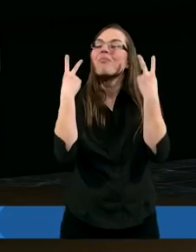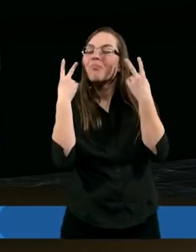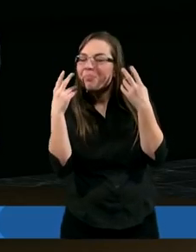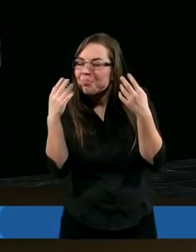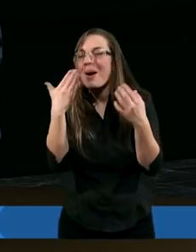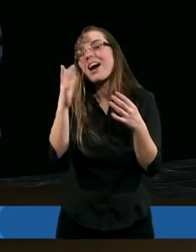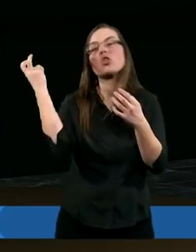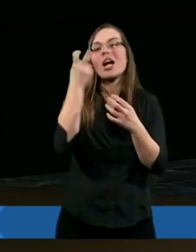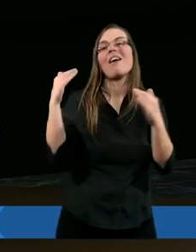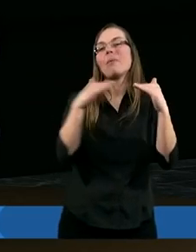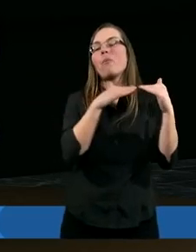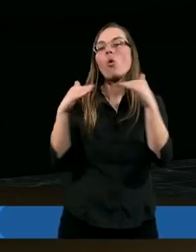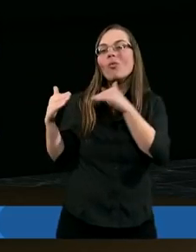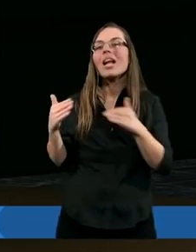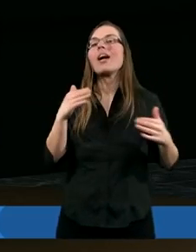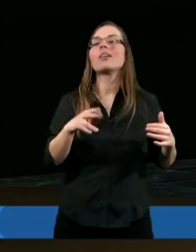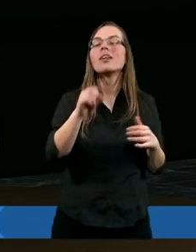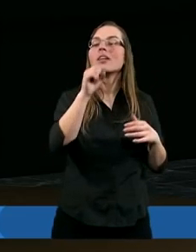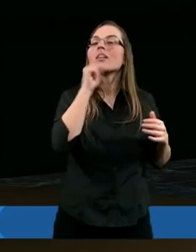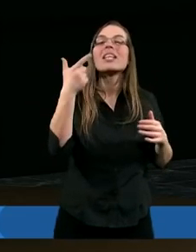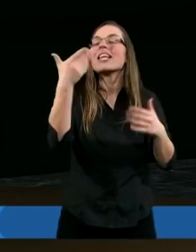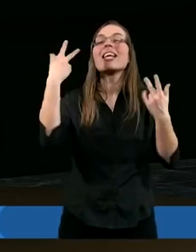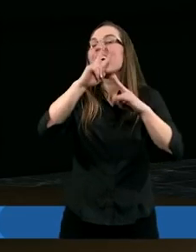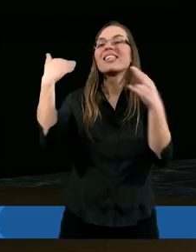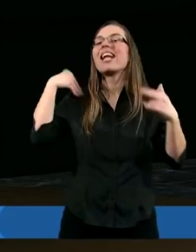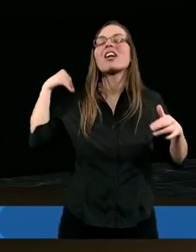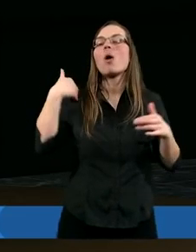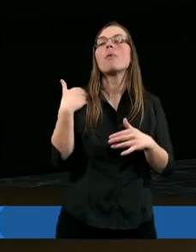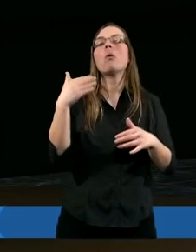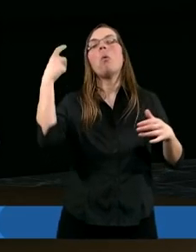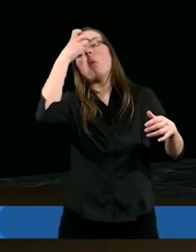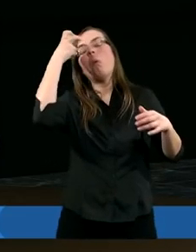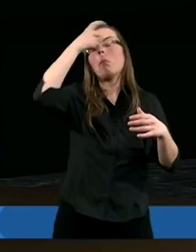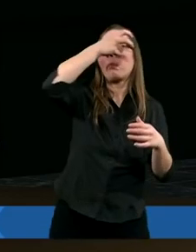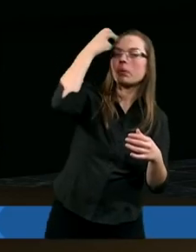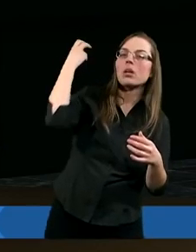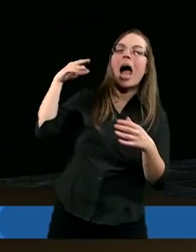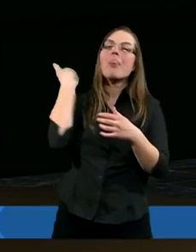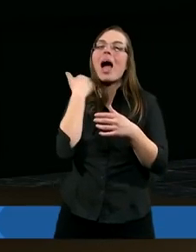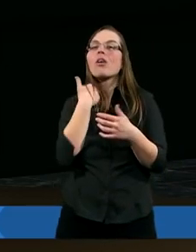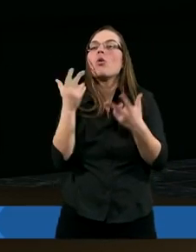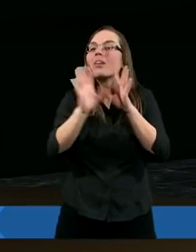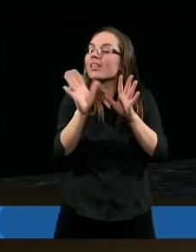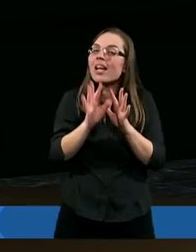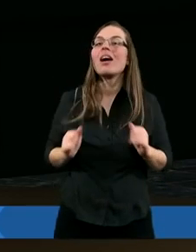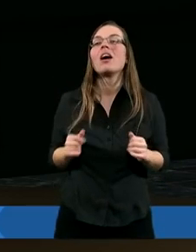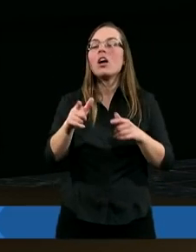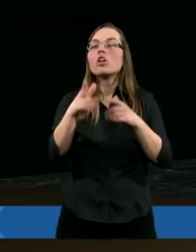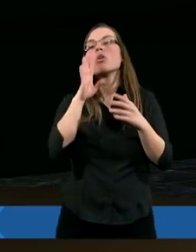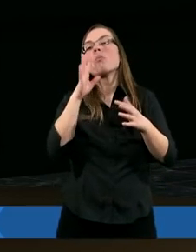porównanie, bo nikt by nie chciał być napełniony alkoholem i działać w ten sposób, żeby udawać moc Bożą,